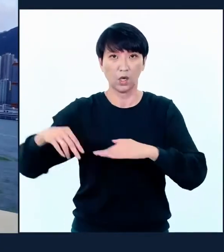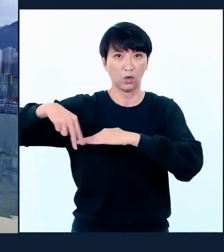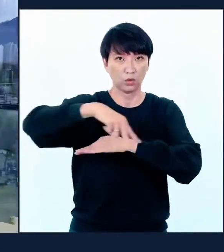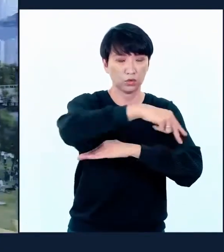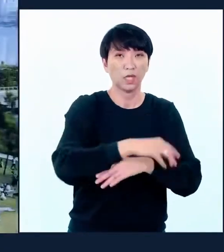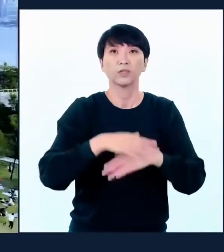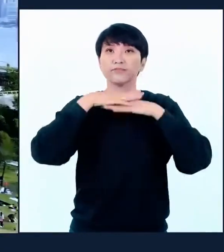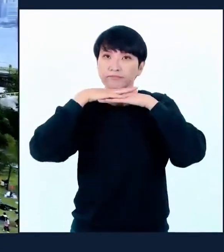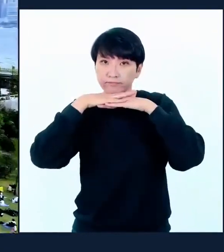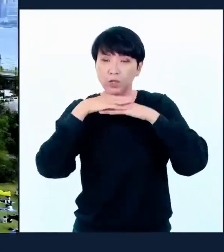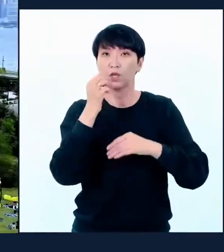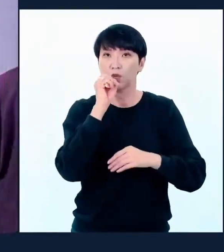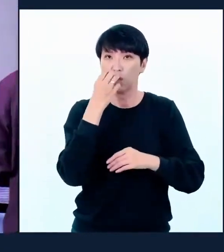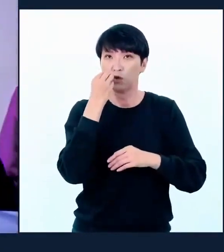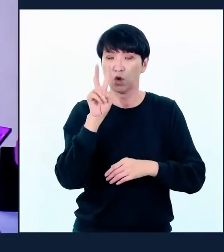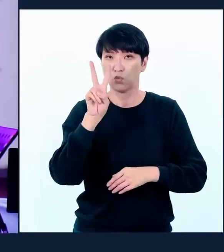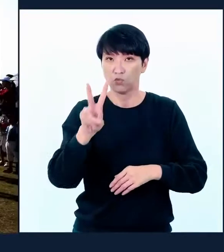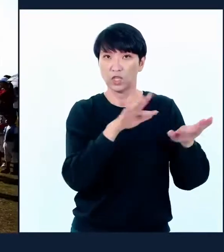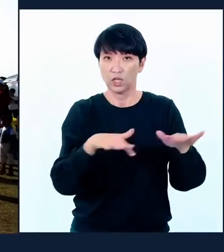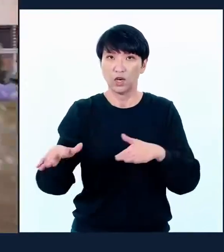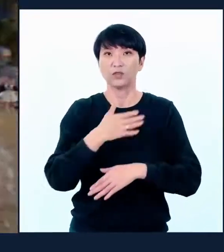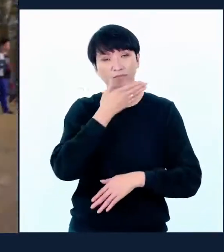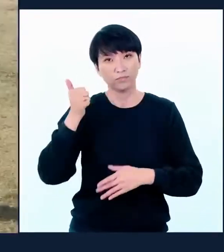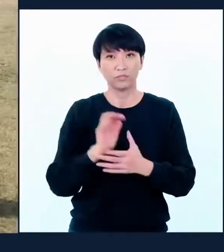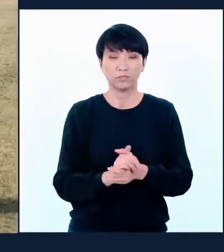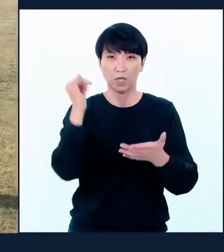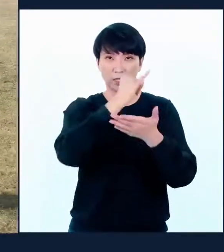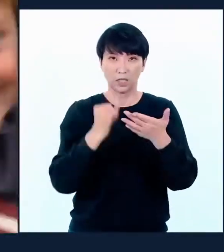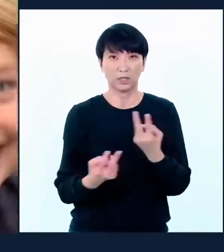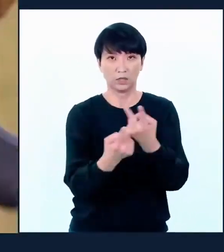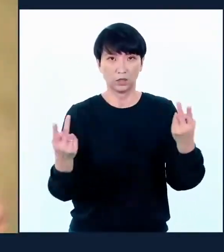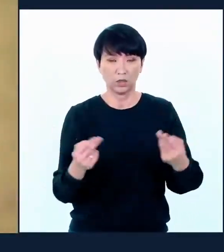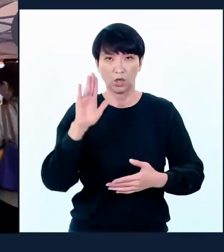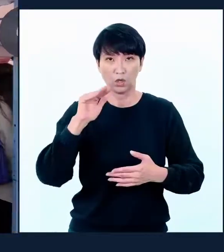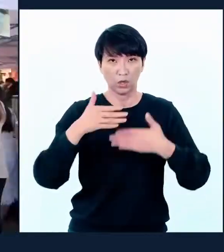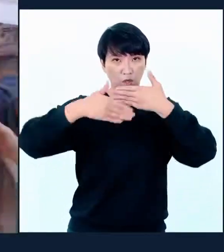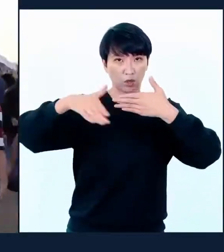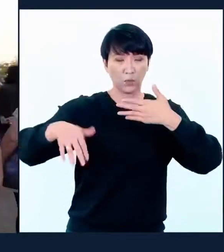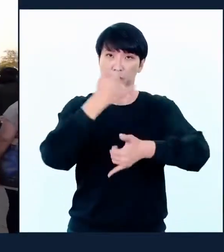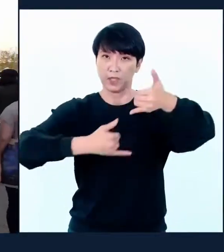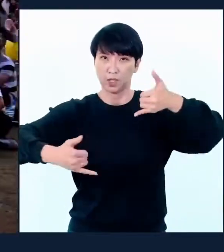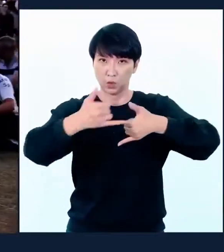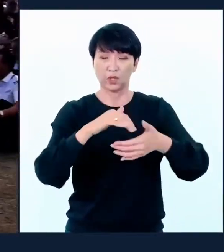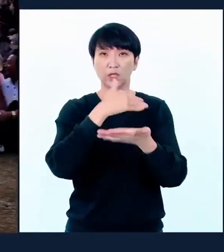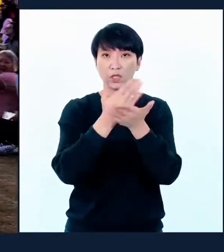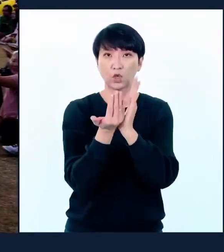人景致。艺术公园亦可举办露天表演、各类展览及不同文化活